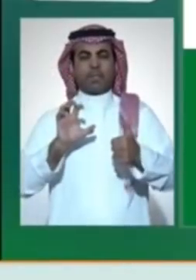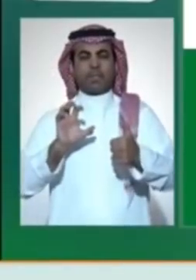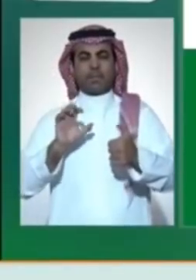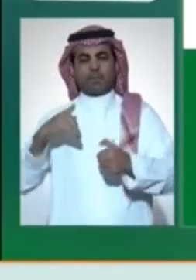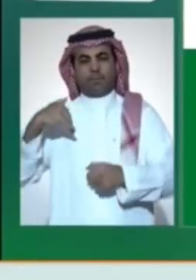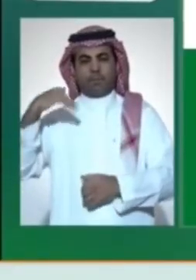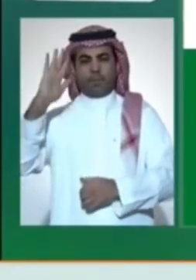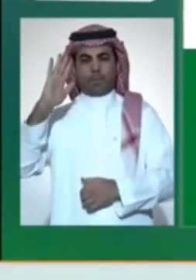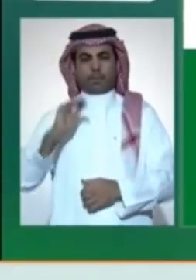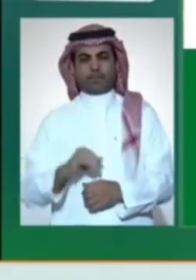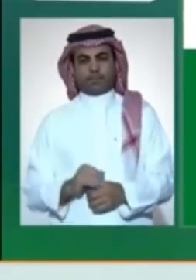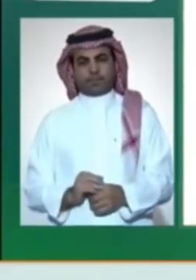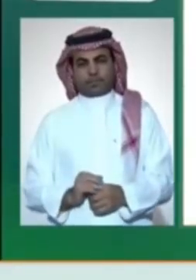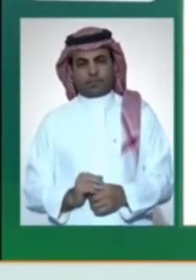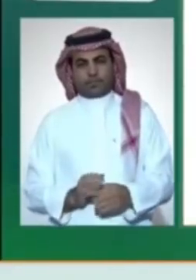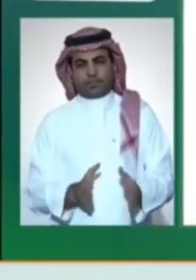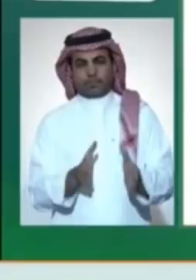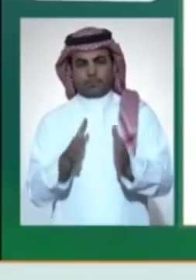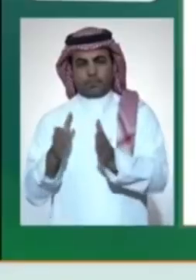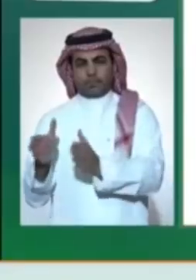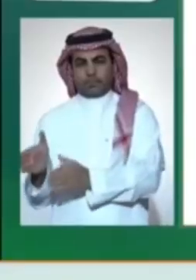عاما فأكثر.